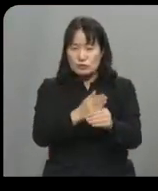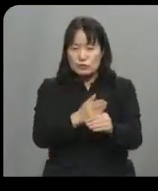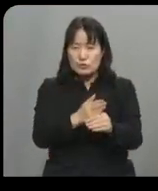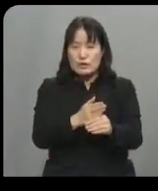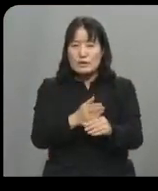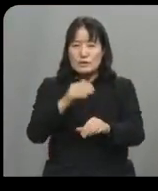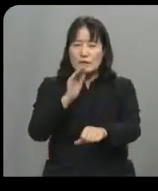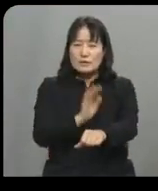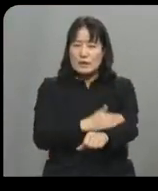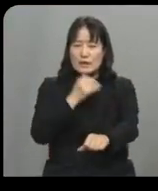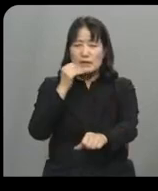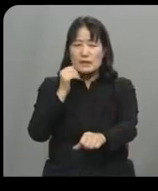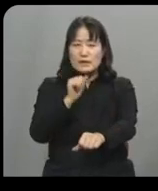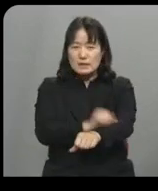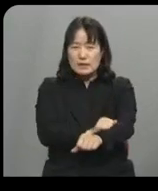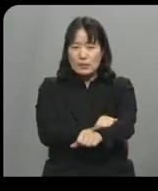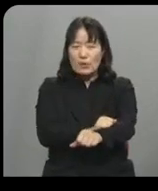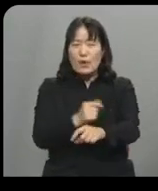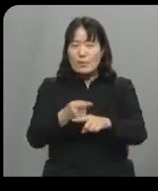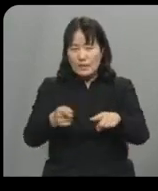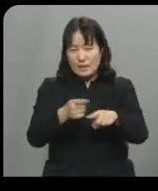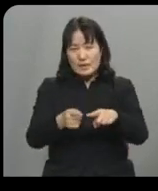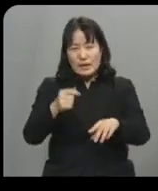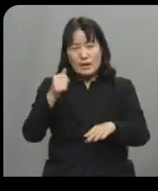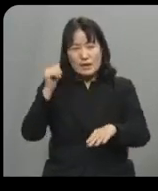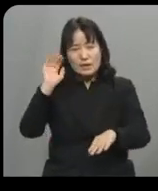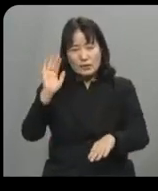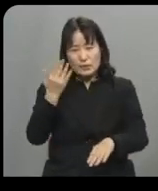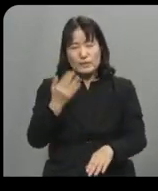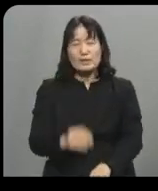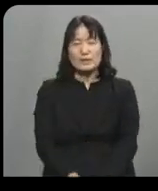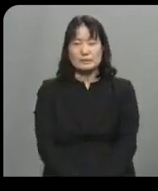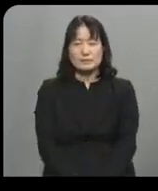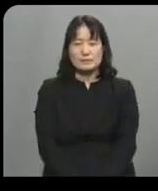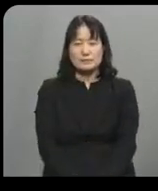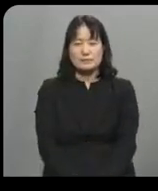따라 가해 차량을 최종 결정할 예정이라고 밝혔습니다. KBS 뉴스 이청초입니다.